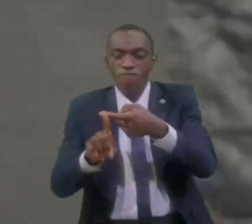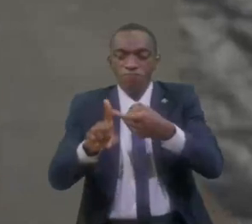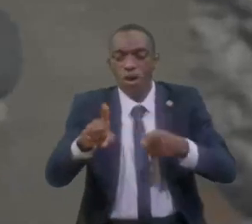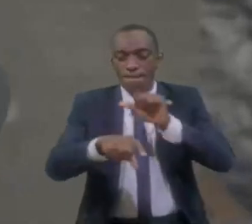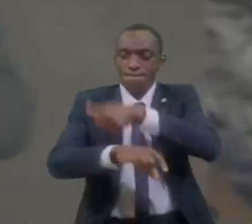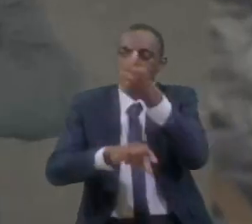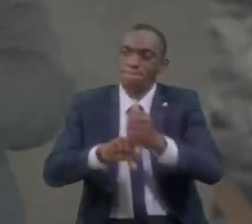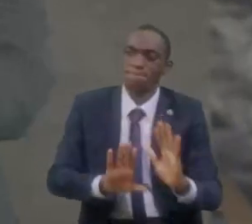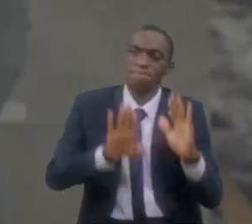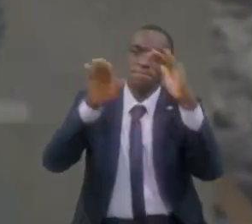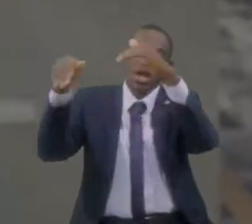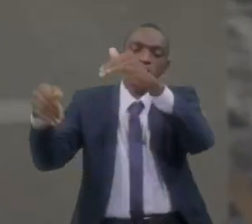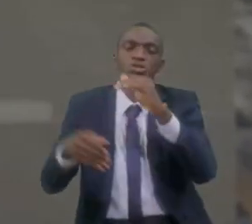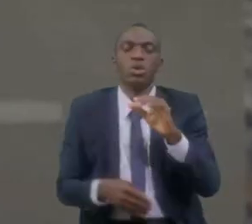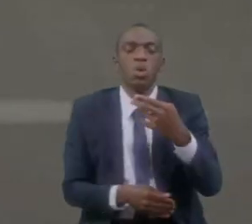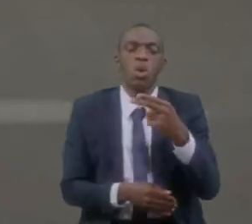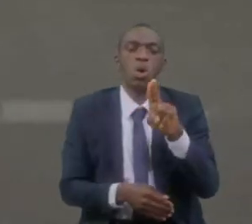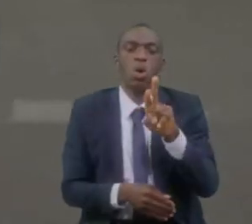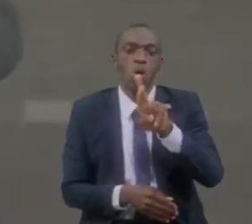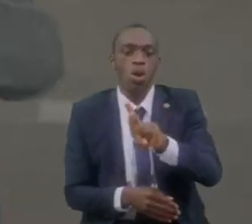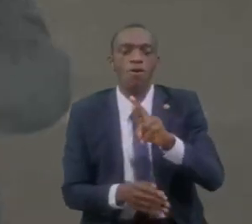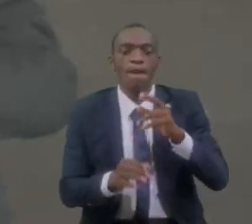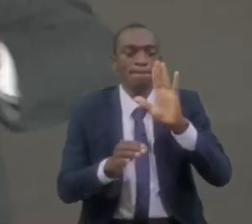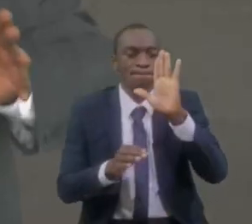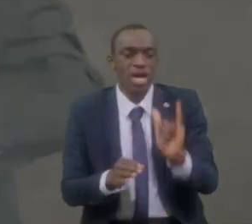Nombre 21, à partir du verset 4.